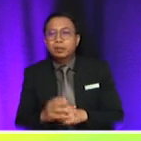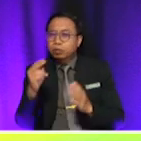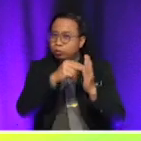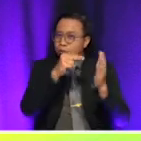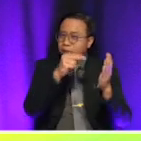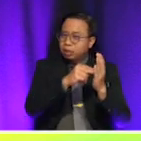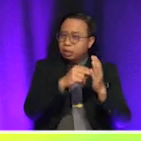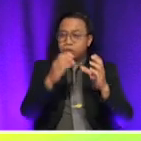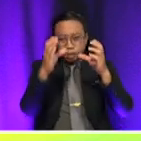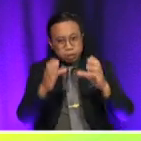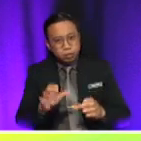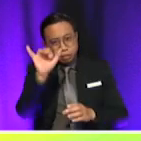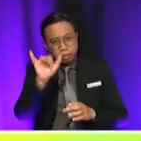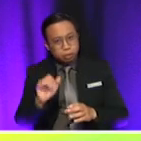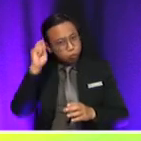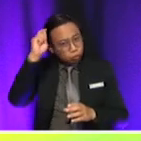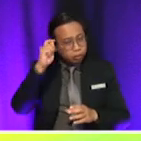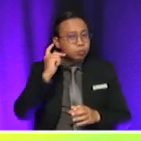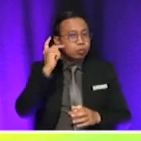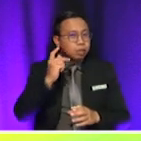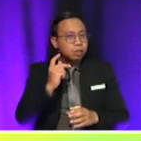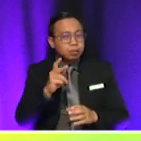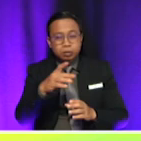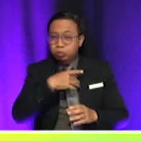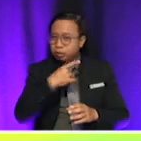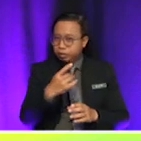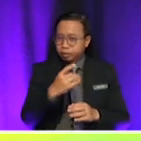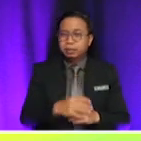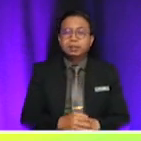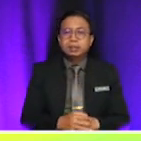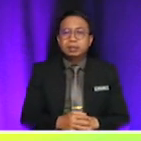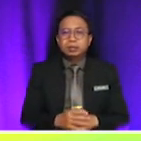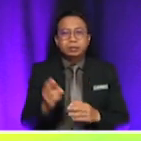undilah calon yang tuan-tuan bergenang